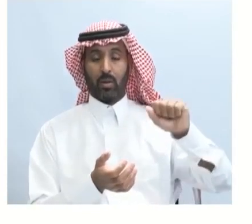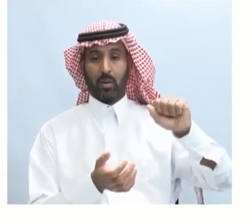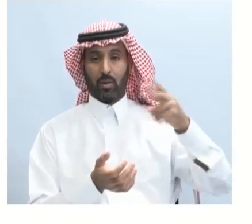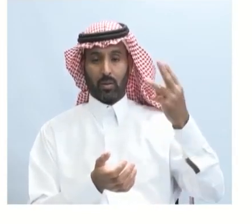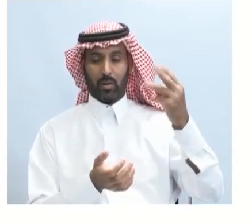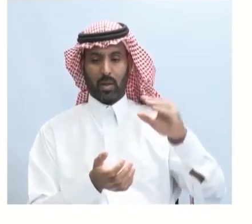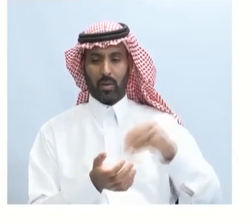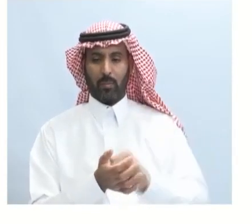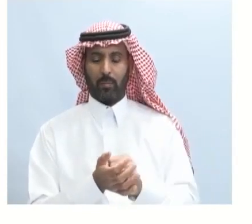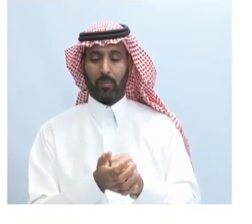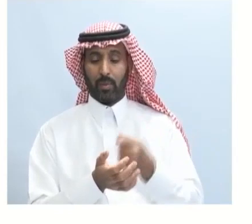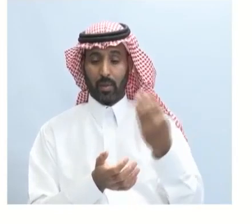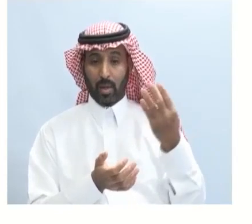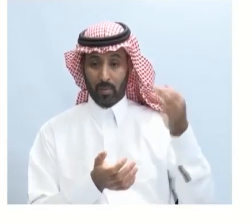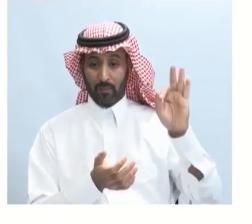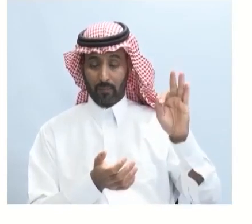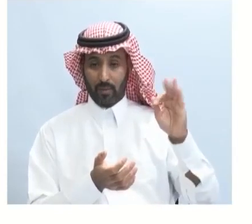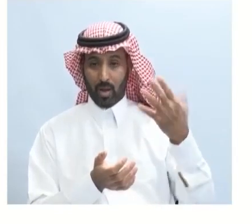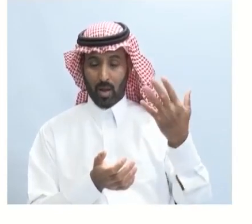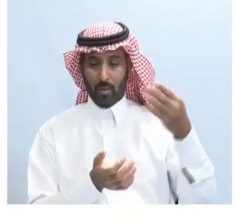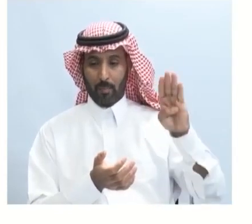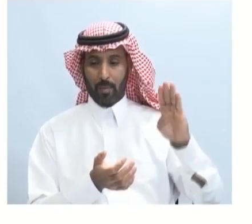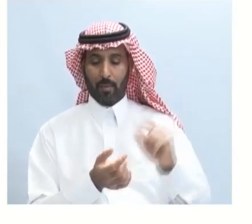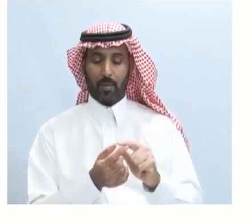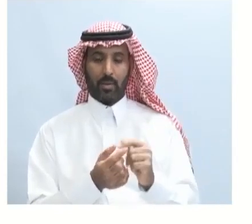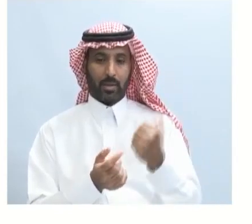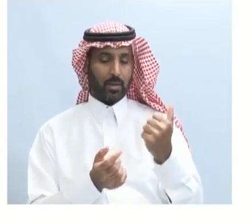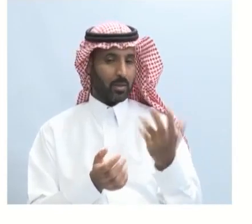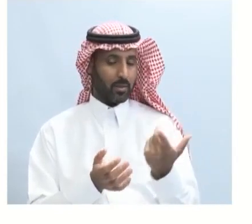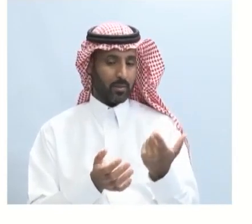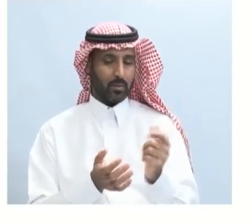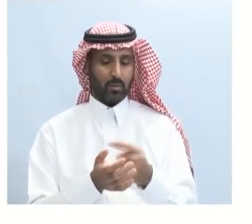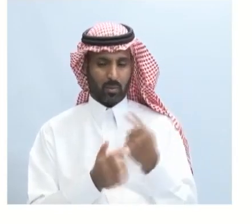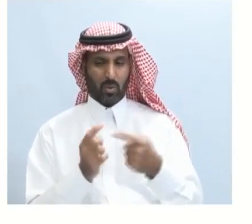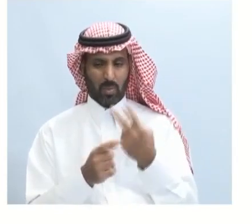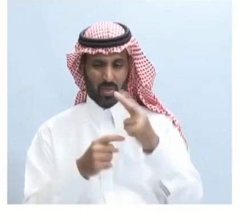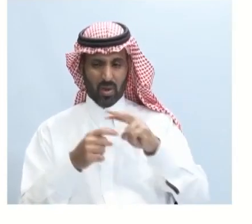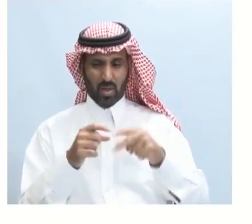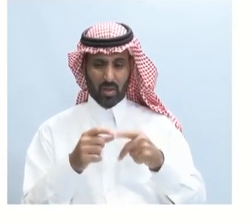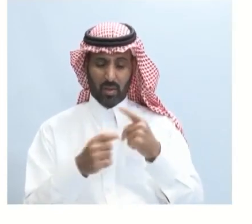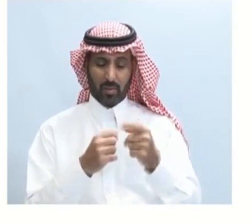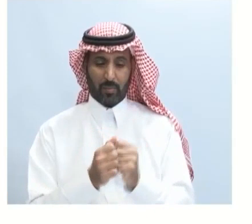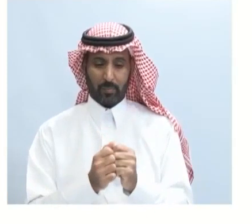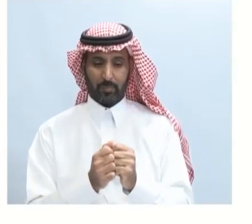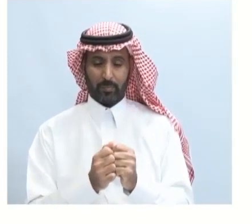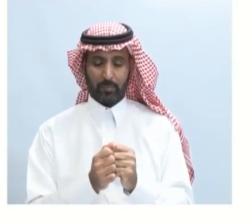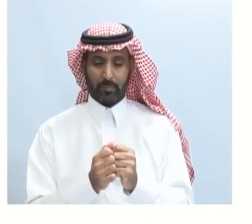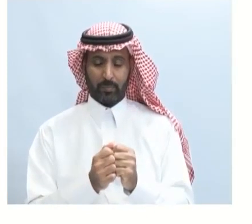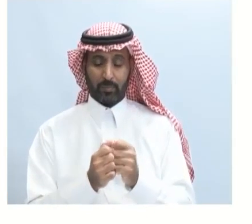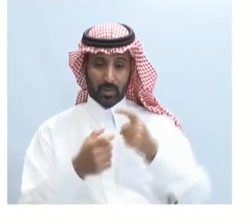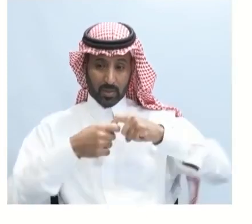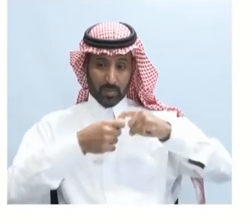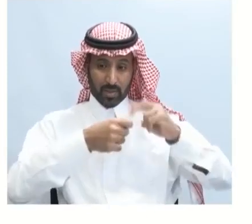س ارتباط ذرات اخرى بذرتي الكربون المرتبطتين بروابط ثنائيه او ثلاثيه